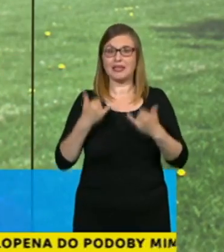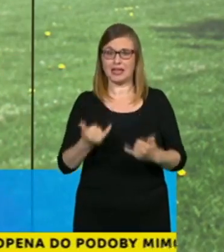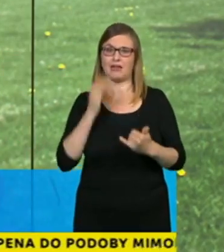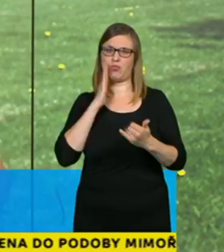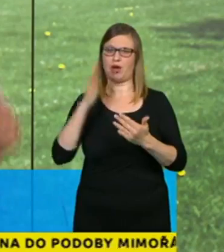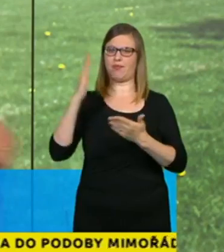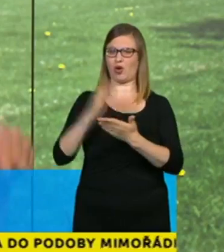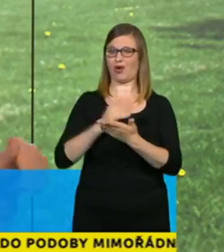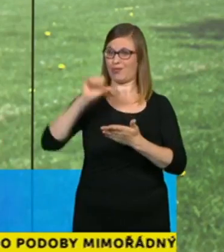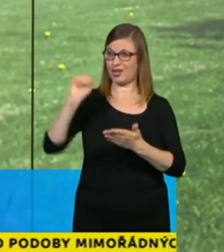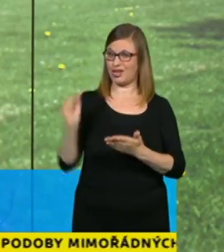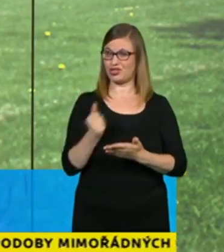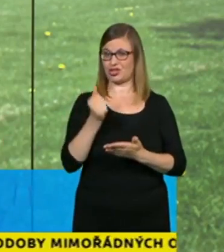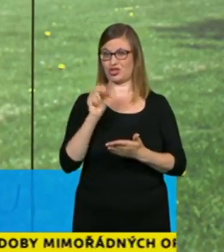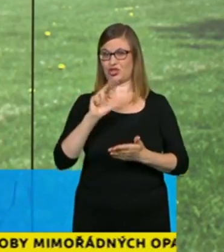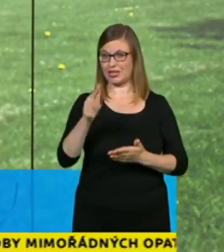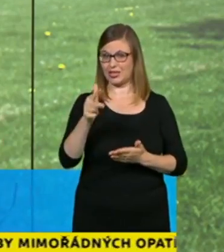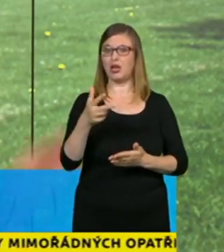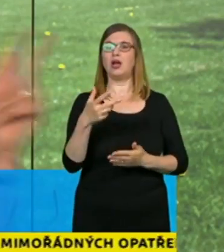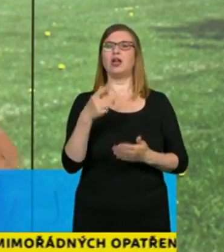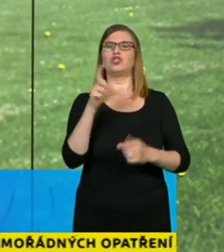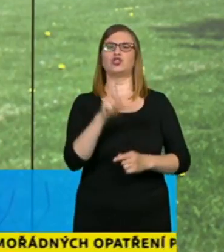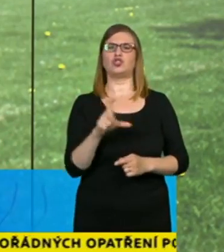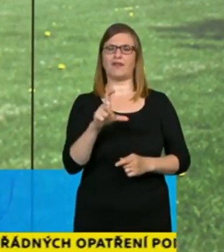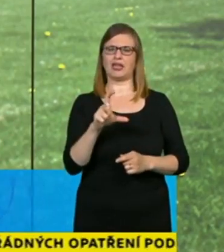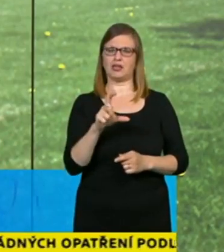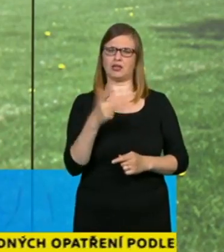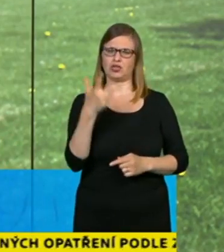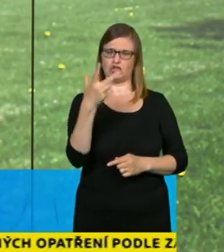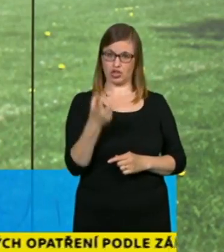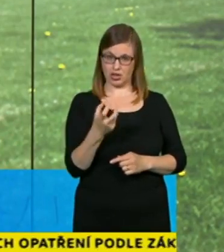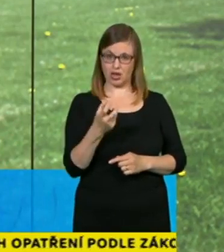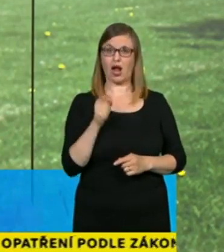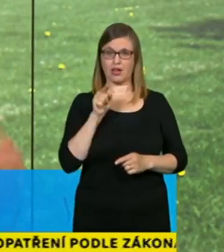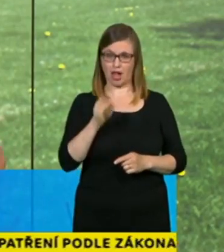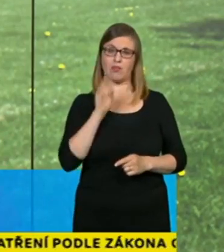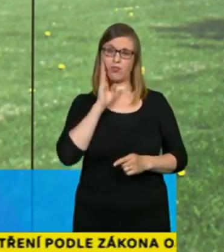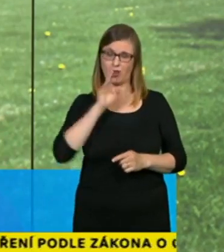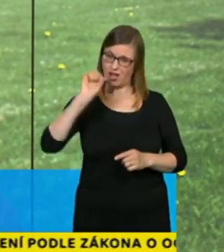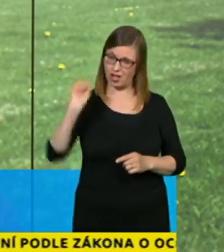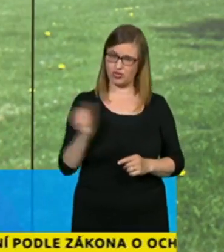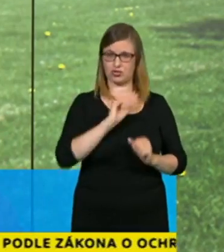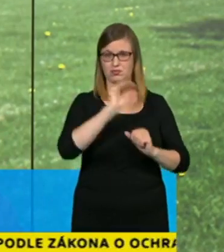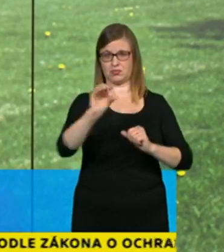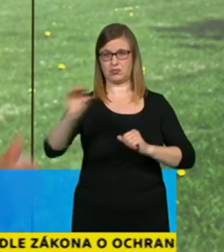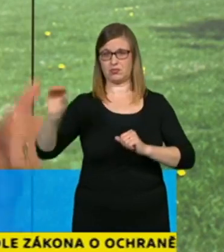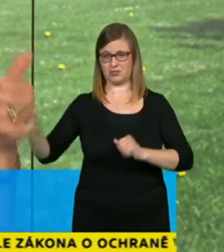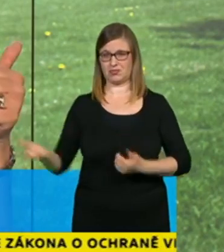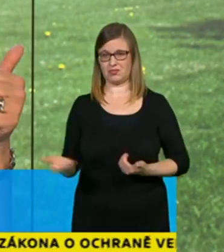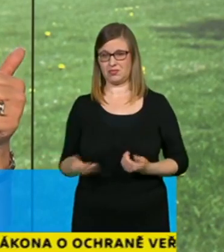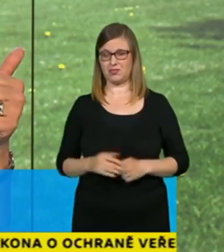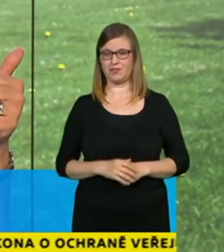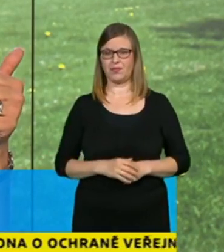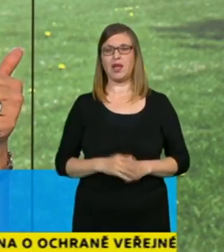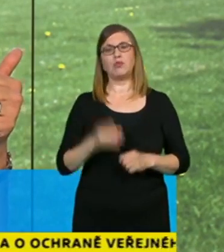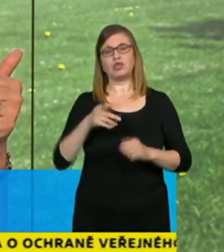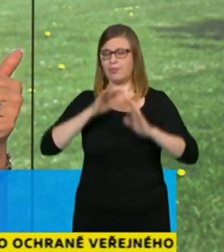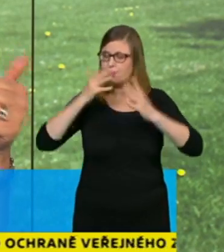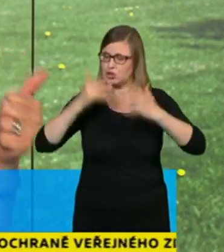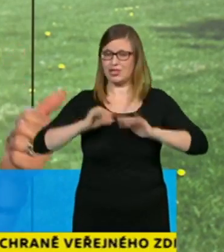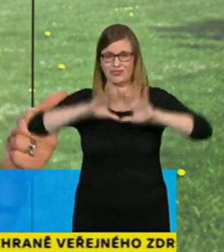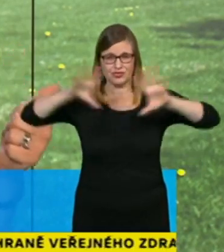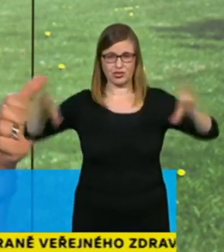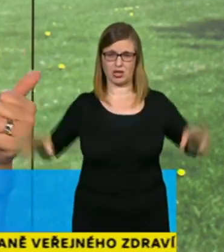nemáte započítáno, ještě teda doplním tu přímou pomoc, než přejdu na systém záruk, určitě tam nemáte započítáno